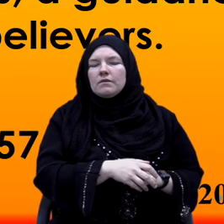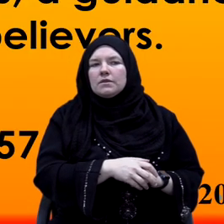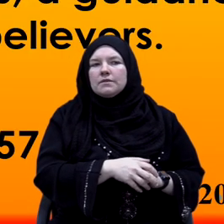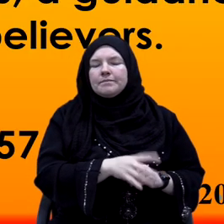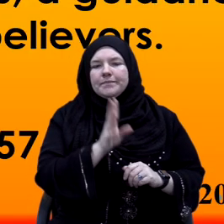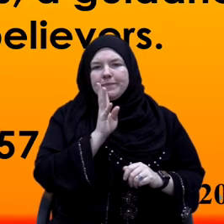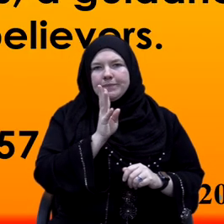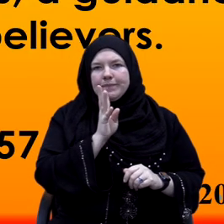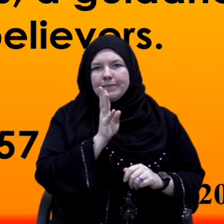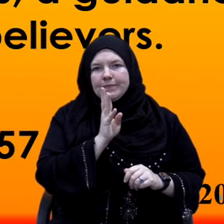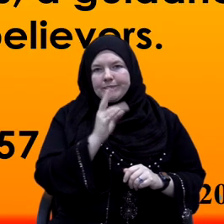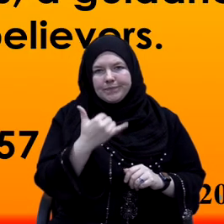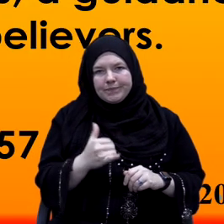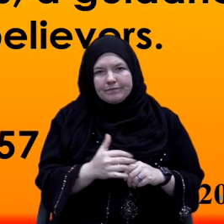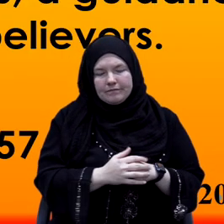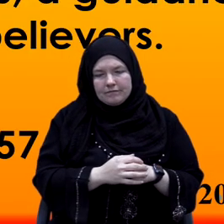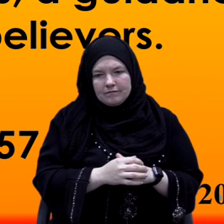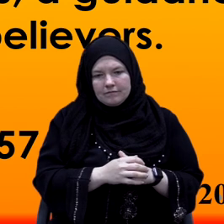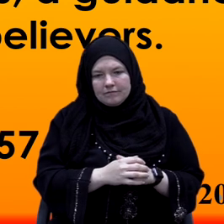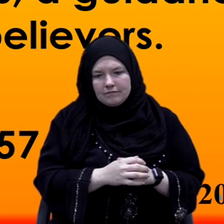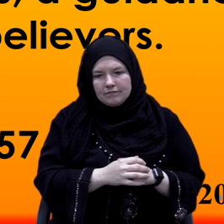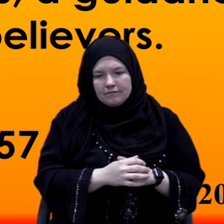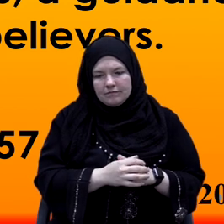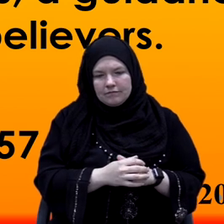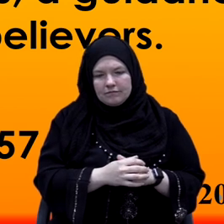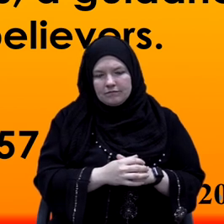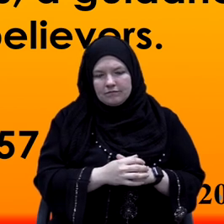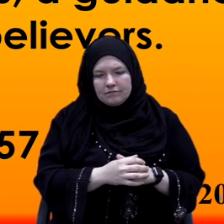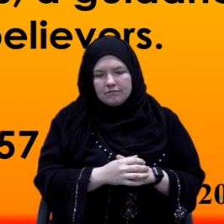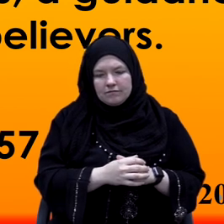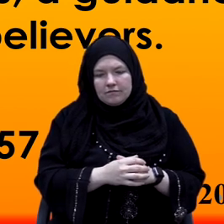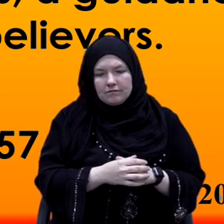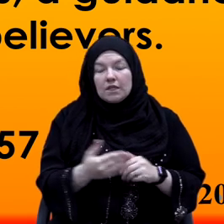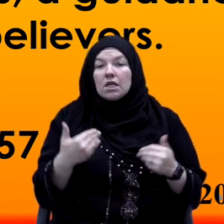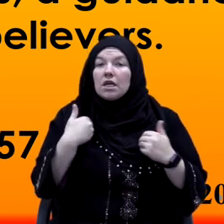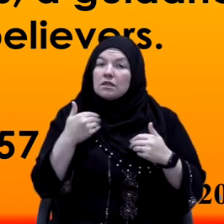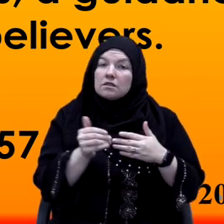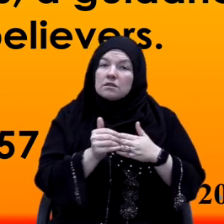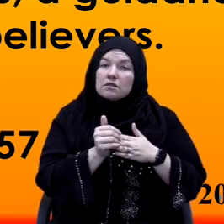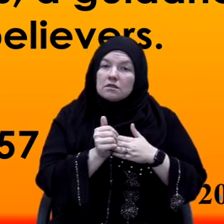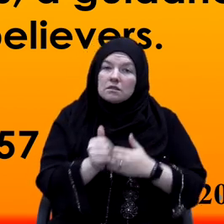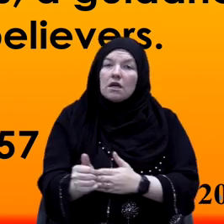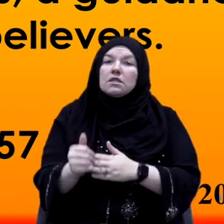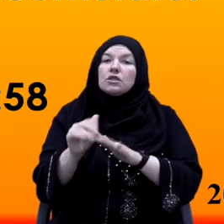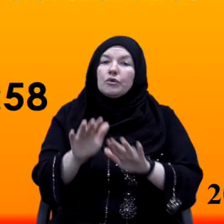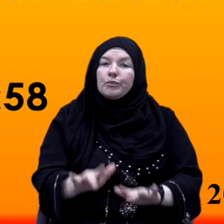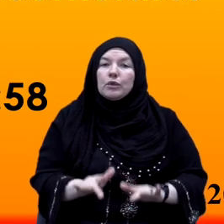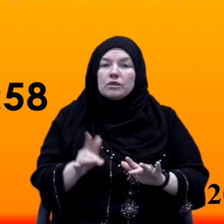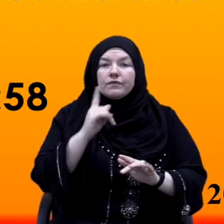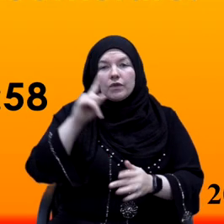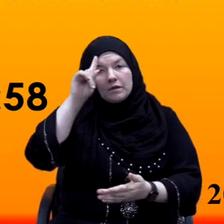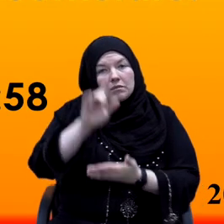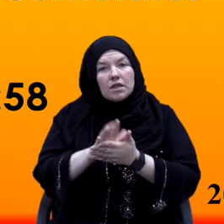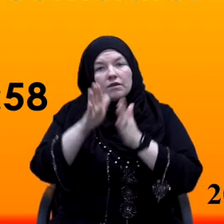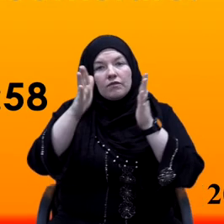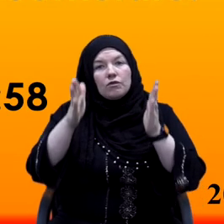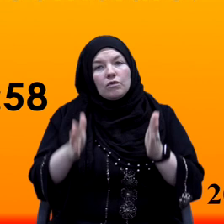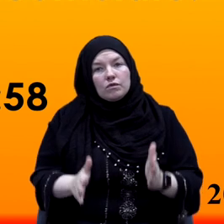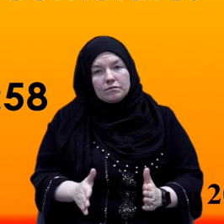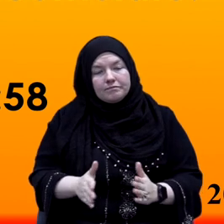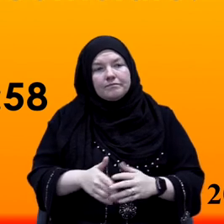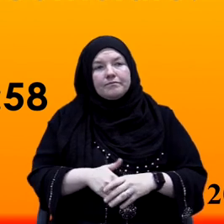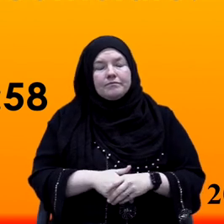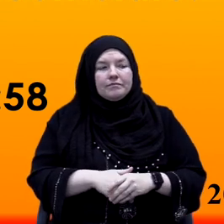وَهُدًى وَرَحْمَةٌ لِلْمُؤْمِنِينَ. It has guidance and mercy for the believers. قُلْ بِفَضْلِ